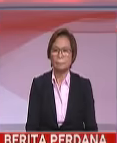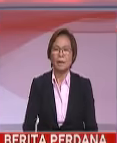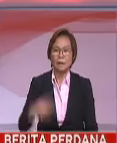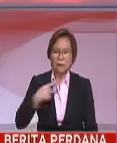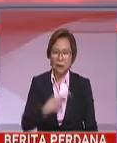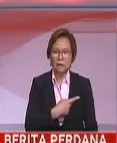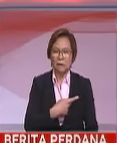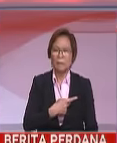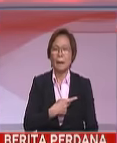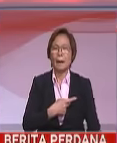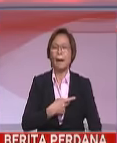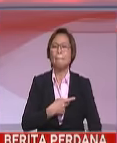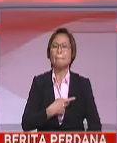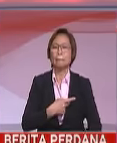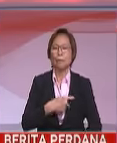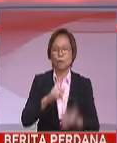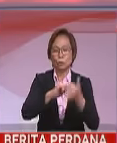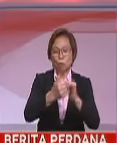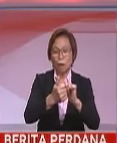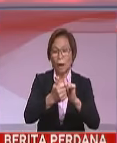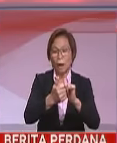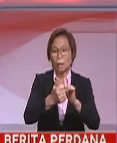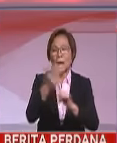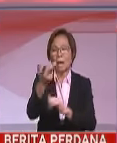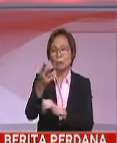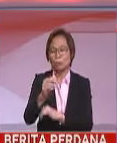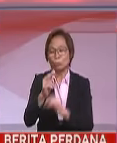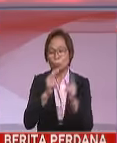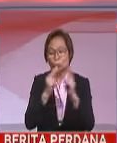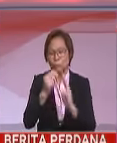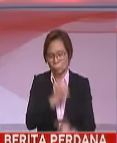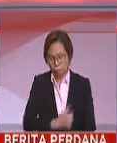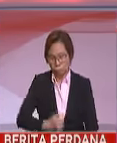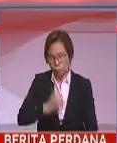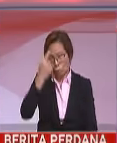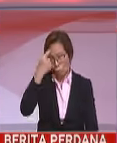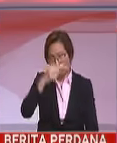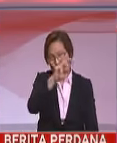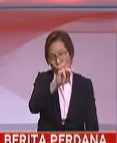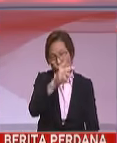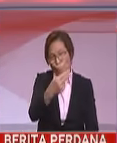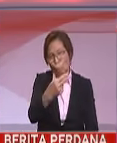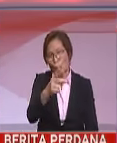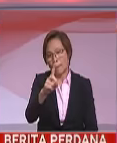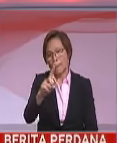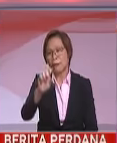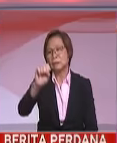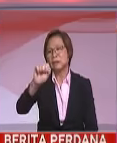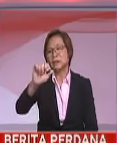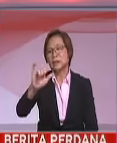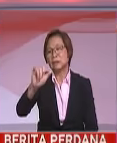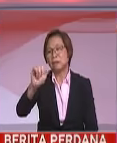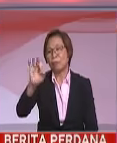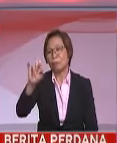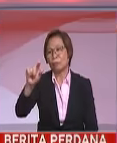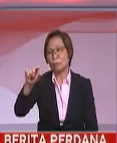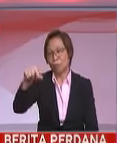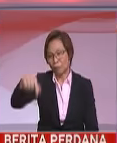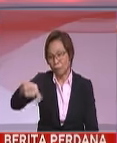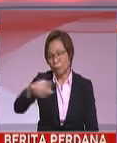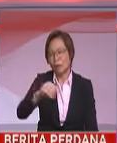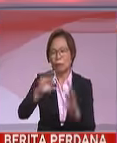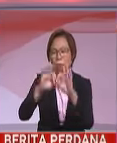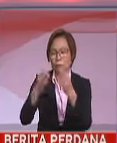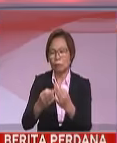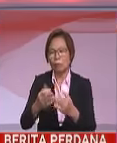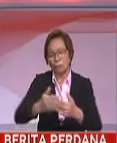Kami di Meja Sukan mengambil kesempatan mengucapkan takziah buat Muhammad Syafiq Ahmad dan juga keluarga. Kita teruskan